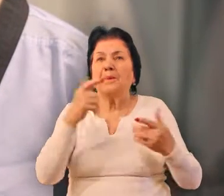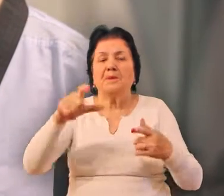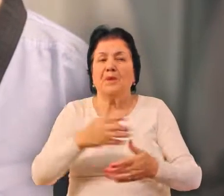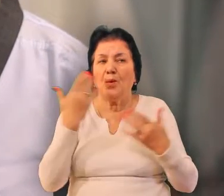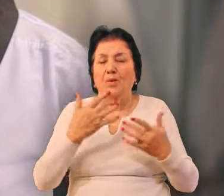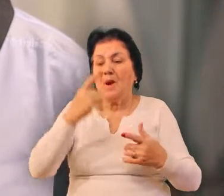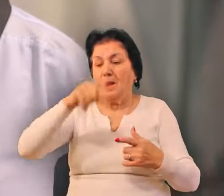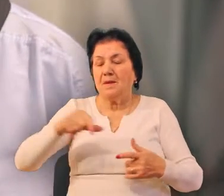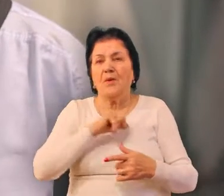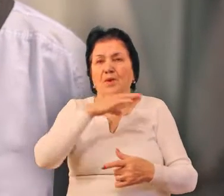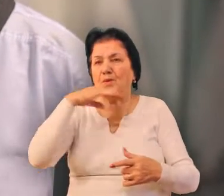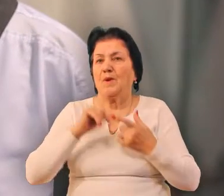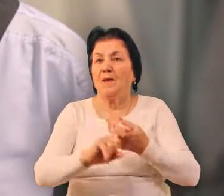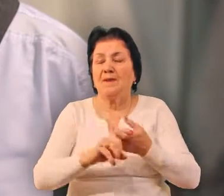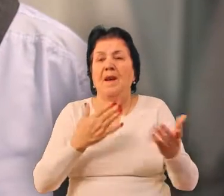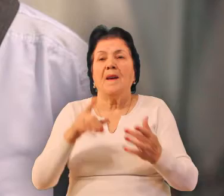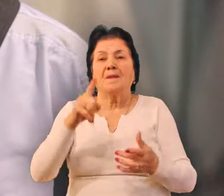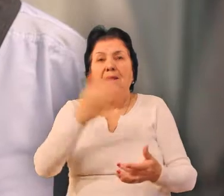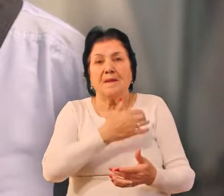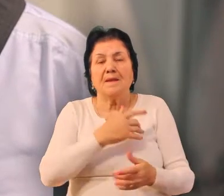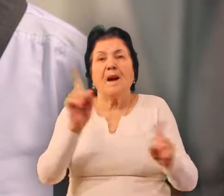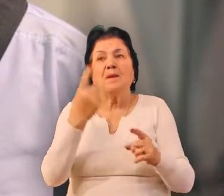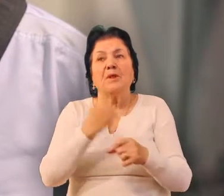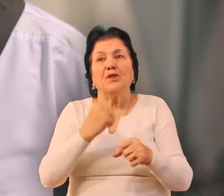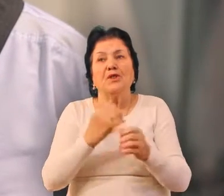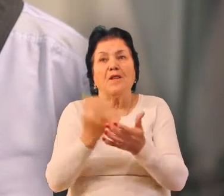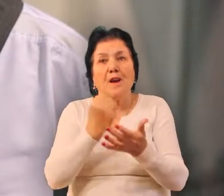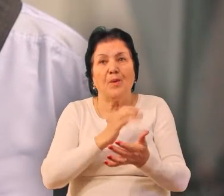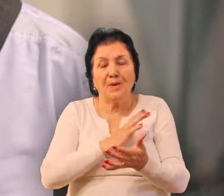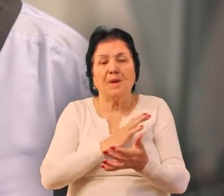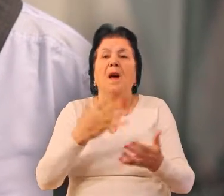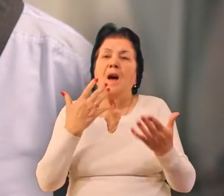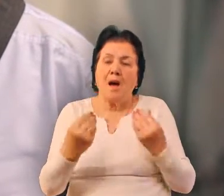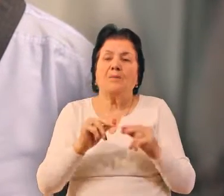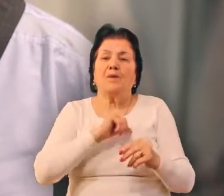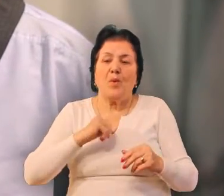insanın özündən çox şey asılıdır. Yəni, sən əgər istəsən ki, hansısa bir işə nail olasan,